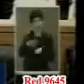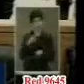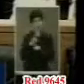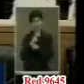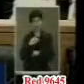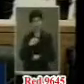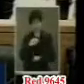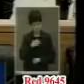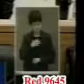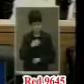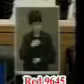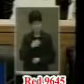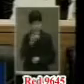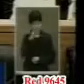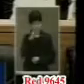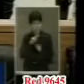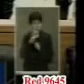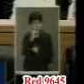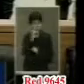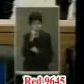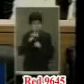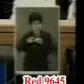ราะต้องการจะเอา NBT นั้น